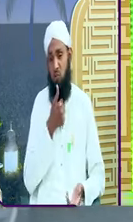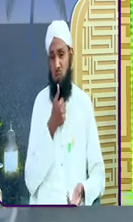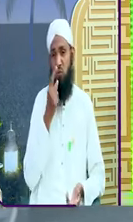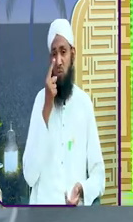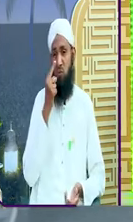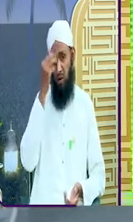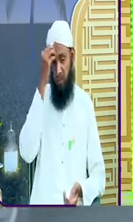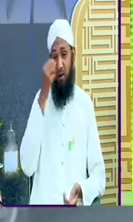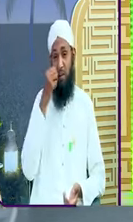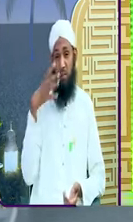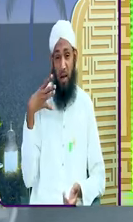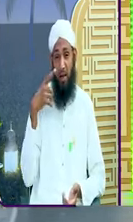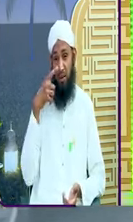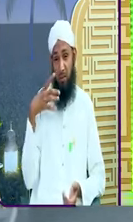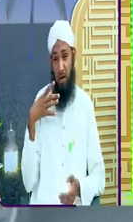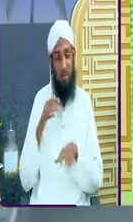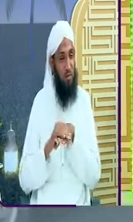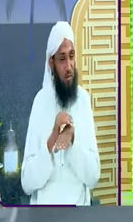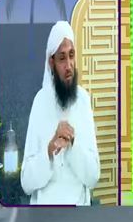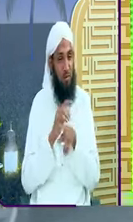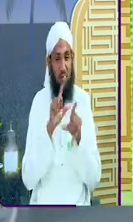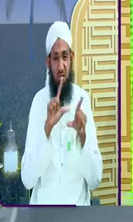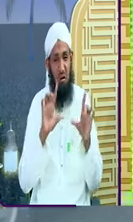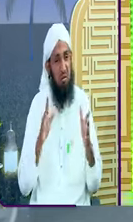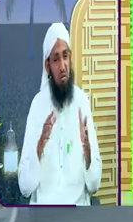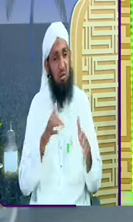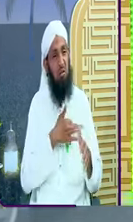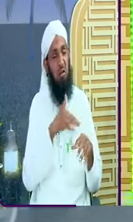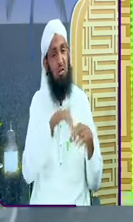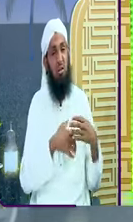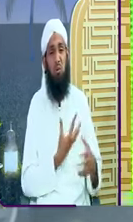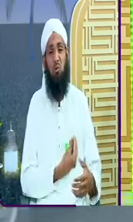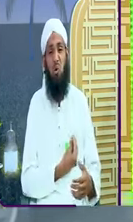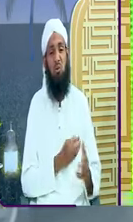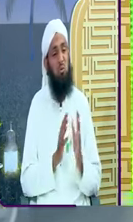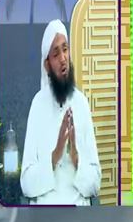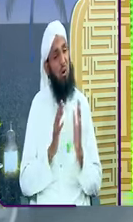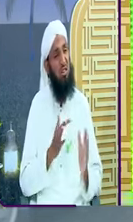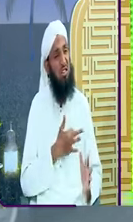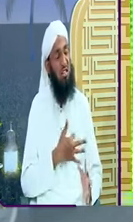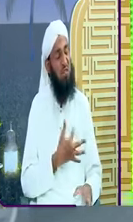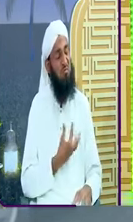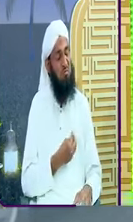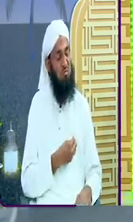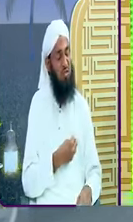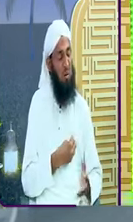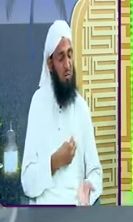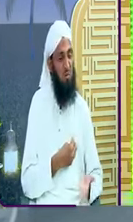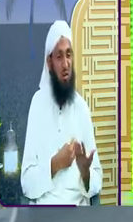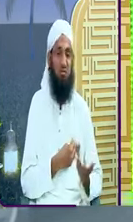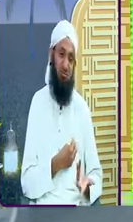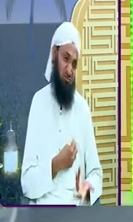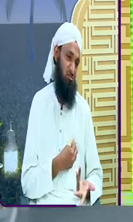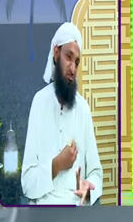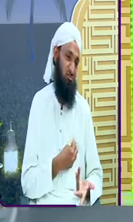بھائی بہنوں کا پیار نہیں ملے گا تو یہ بیچارہ کیا کریں گے یہ کتنے دکھی دکھی ہوں گے اس لیے